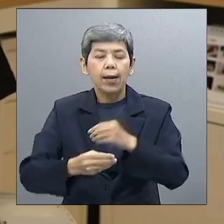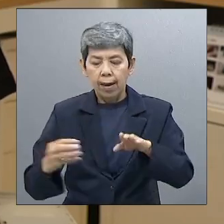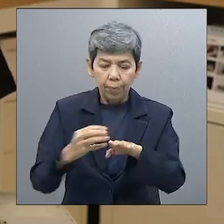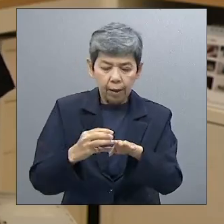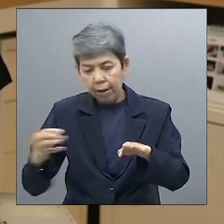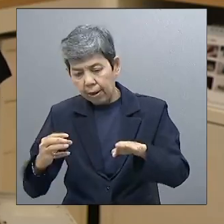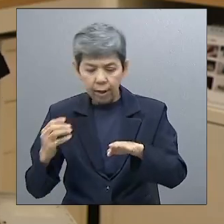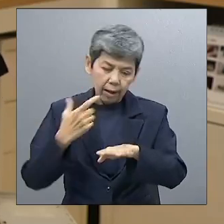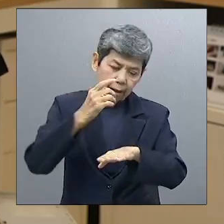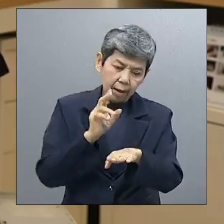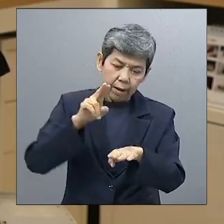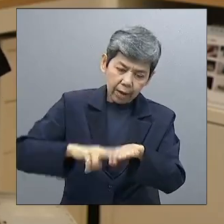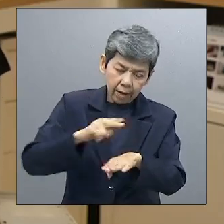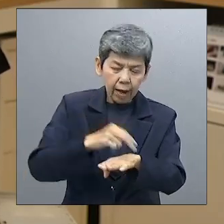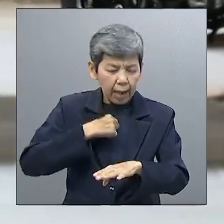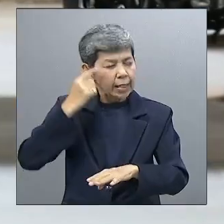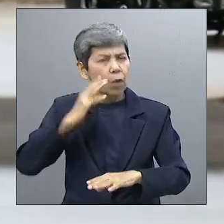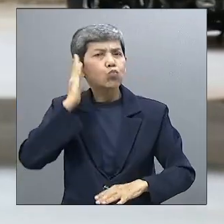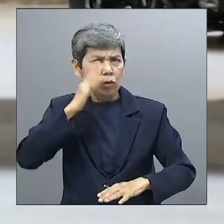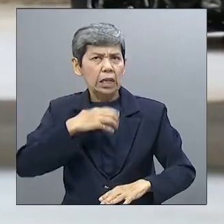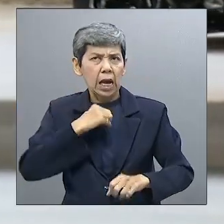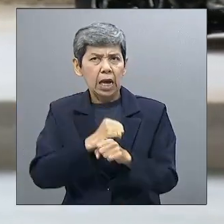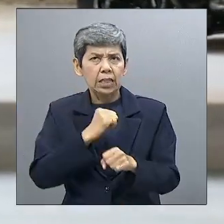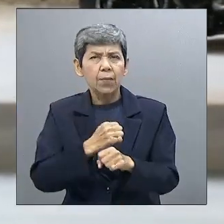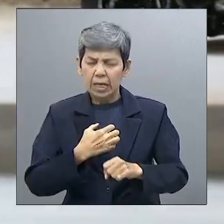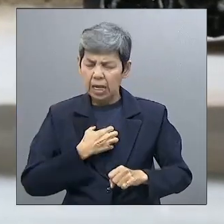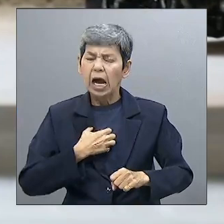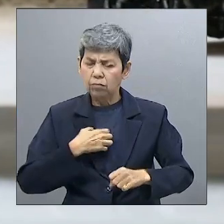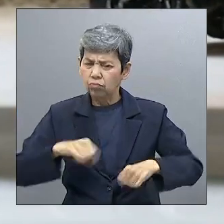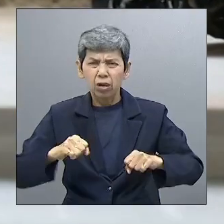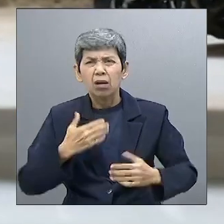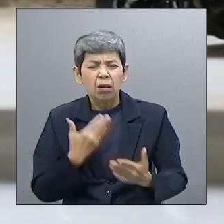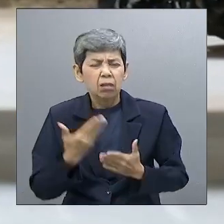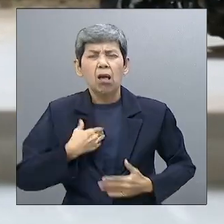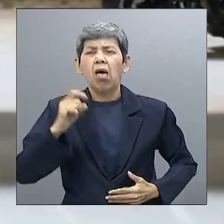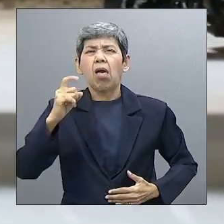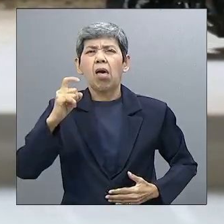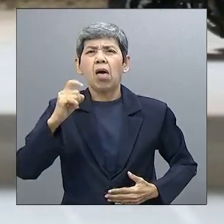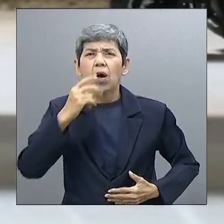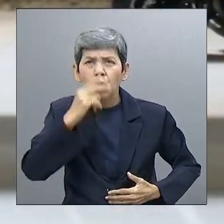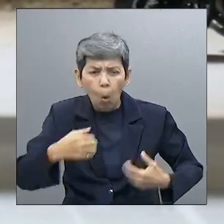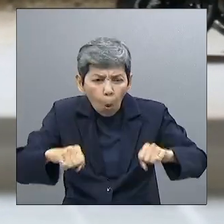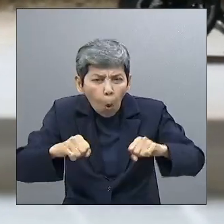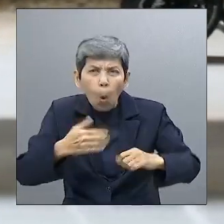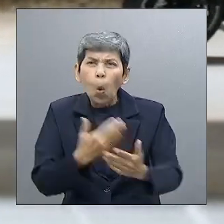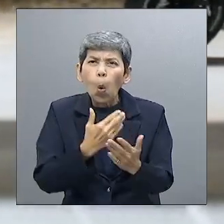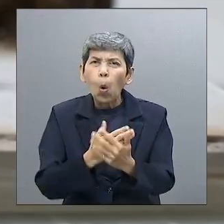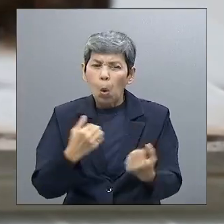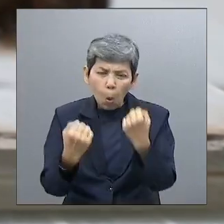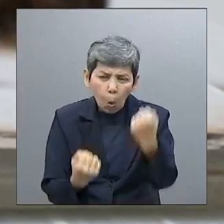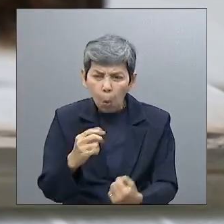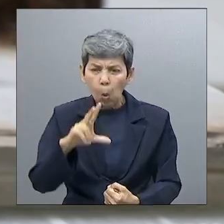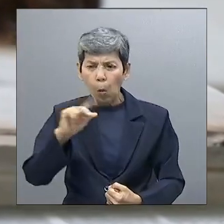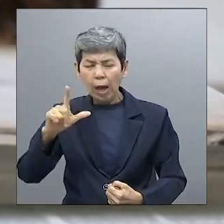ลี่ยนนี่เปลี่ยนนั่นคือเด็กๆจะมีความฝันนะผู้ชายว่าเราอยากขับรถคันนี้แต่มันซื้อไม่ได้เช่นเฟอร์รารี่อย่างเงี้ยคันหนึ่ง30-40ล้านโอ้โหไม่มีปัญญ